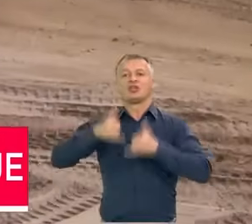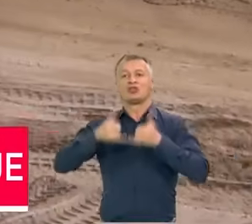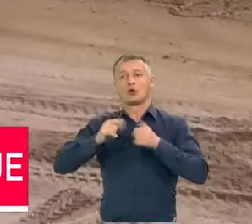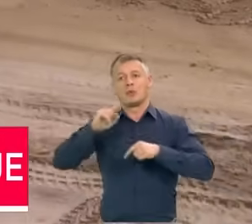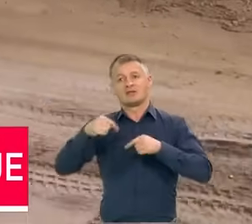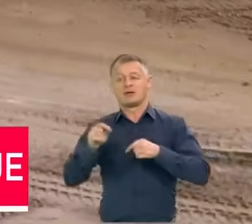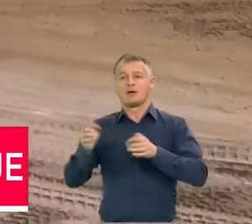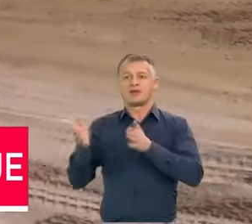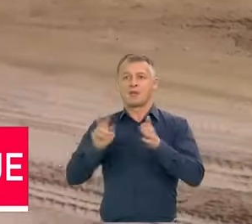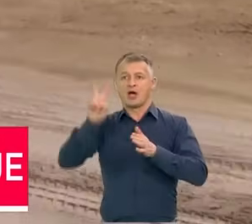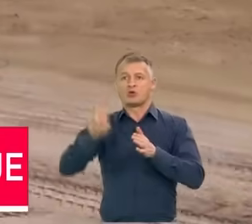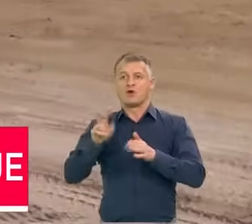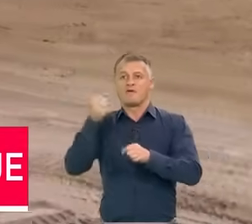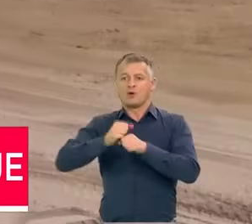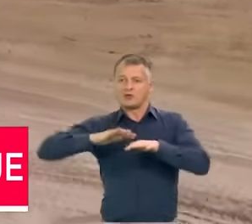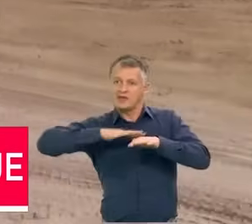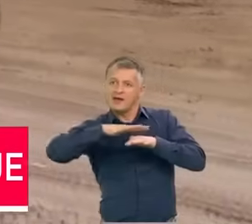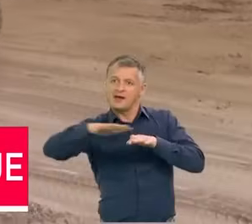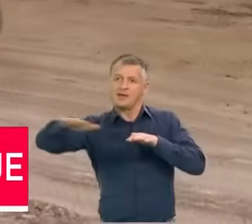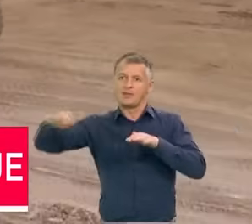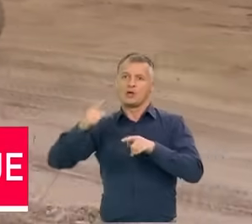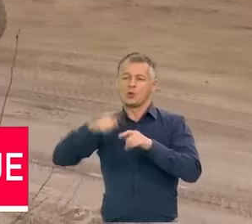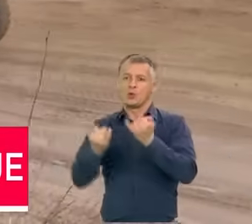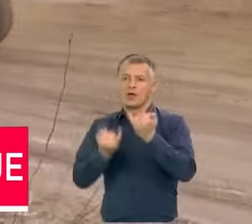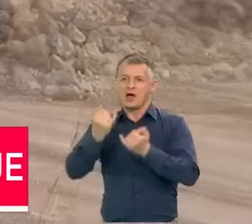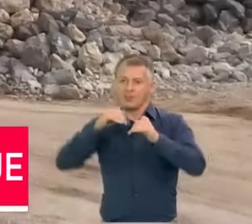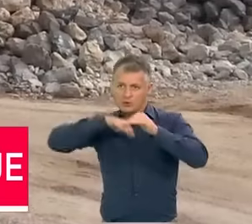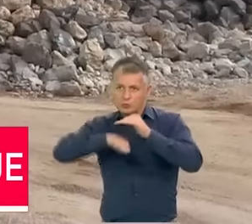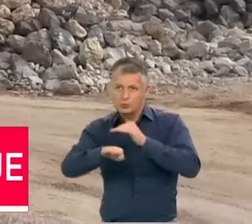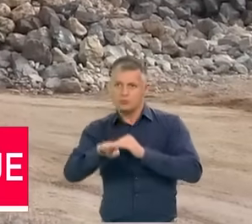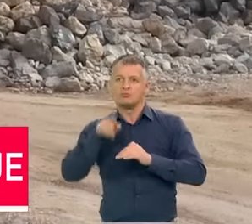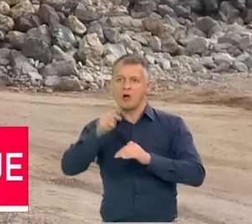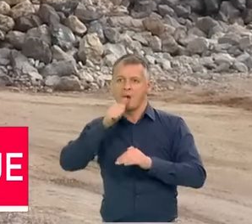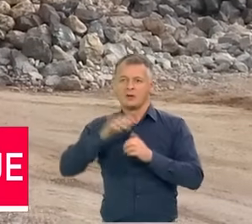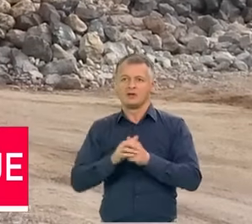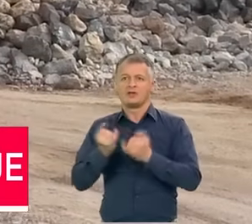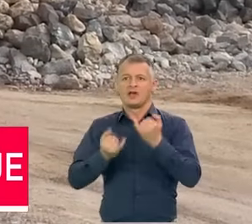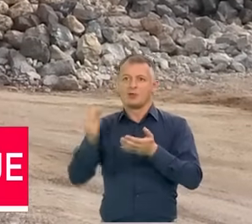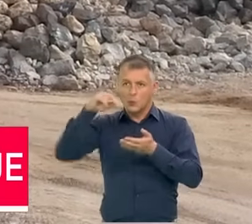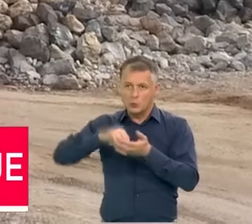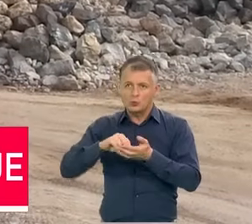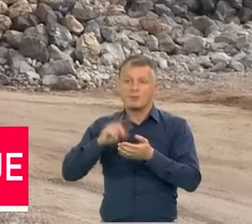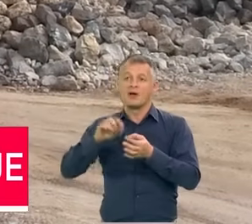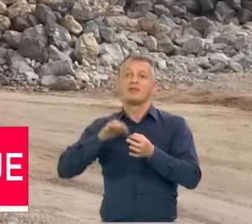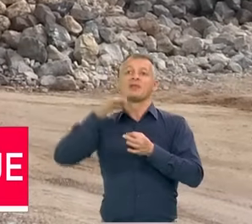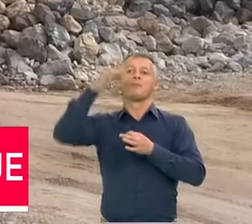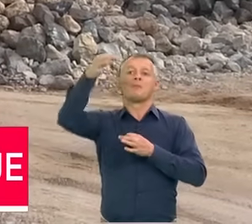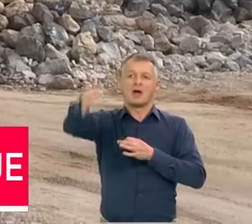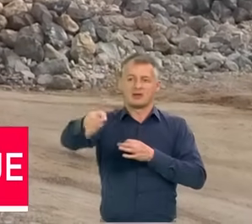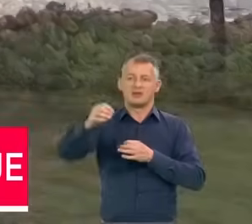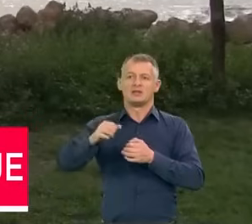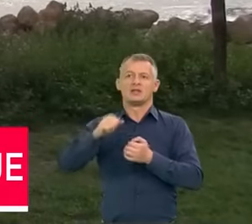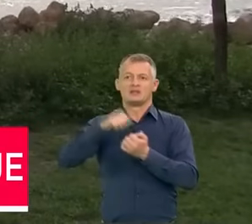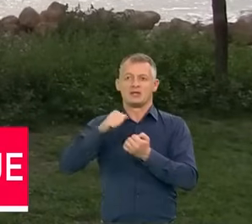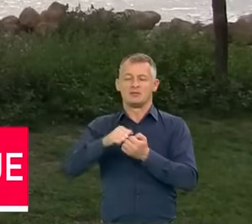amenajarea de câmpii Marine cu specii de iarbă subacvatică iarba de mare va fi implantată mai departe de țărm și va avea